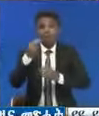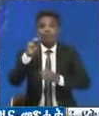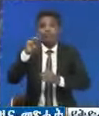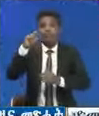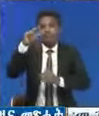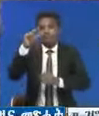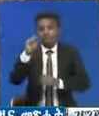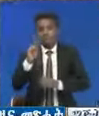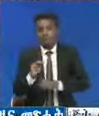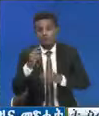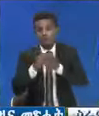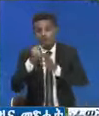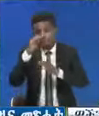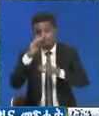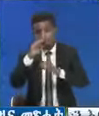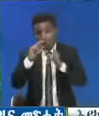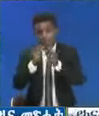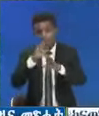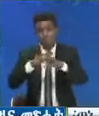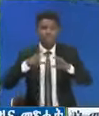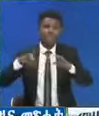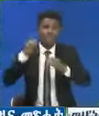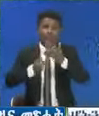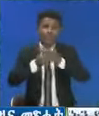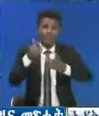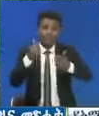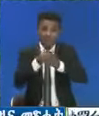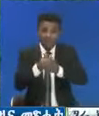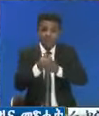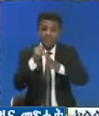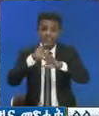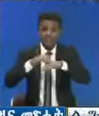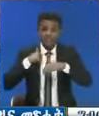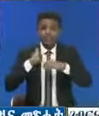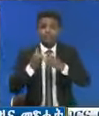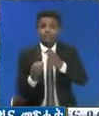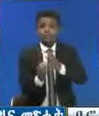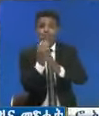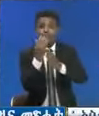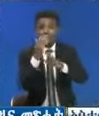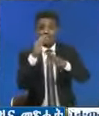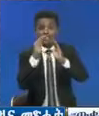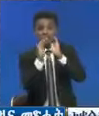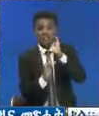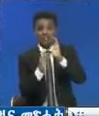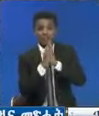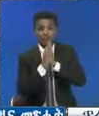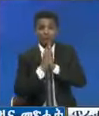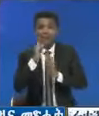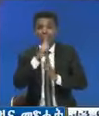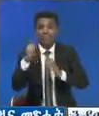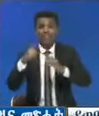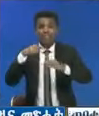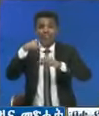ልማትና በሌሎች የግጦሽ ቦታዎች ላይ ከፍተኛ ጉዳት በማድረስ የሰብል ምርትን በእጅጉ ይቀንሳል። ባለፈው ዓመት በአማራ ክልል በአንዳንድ